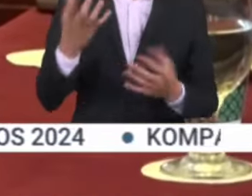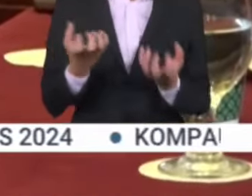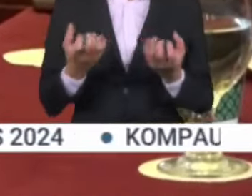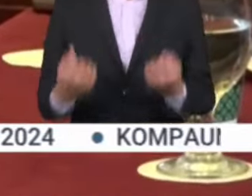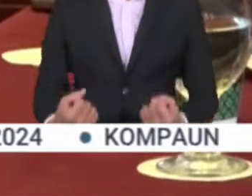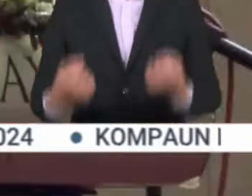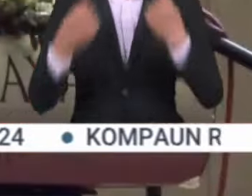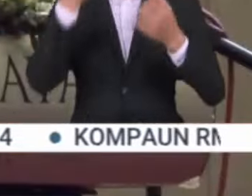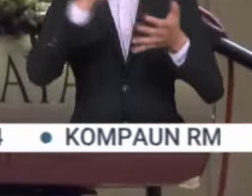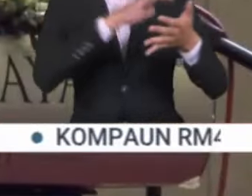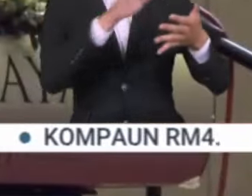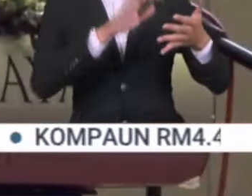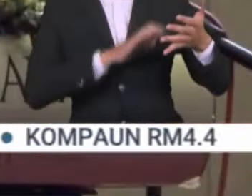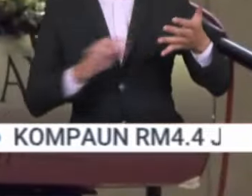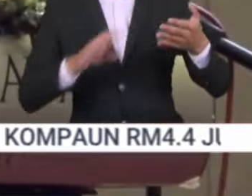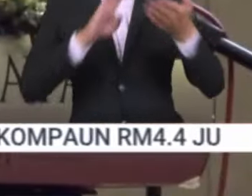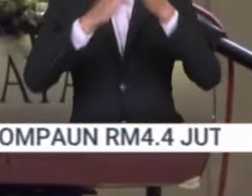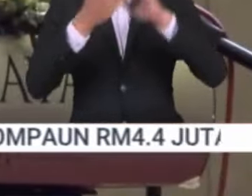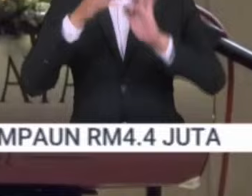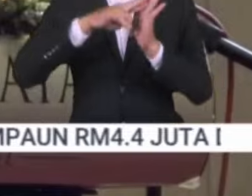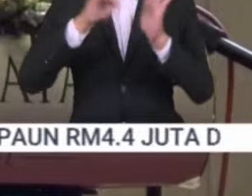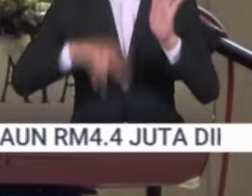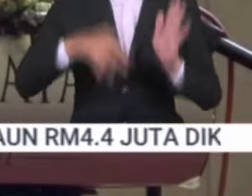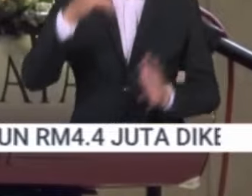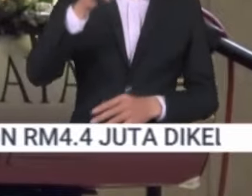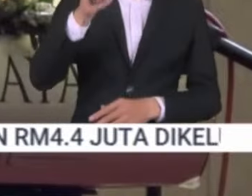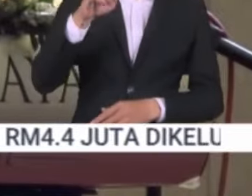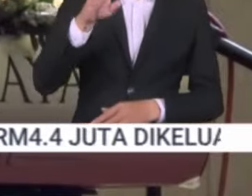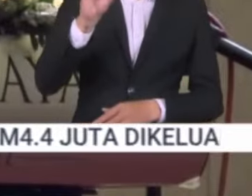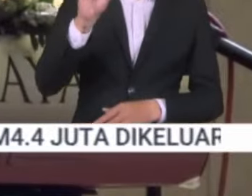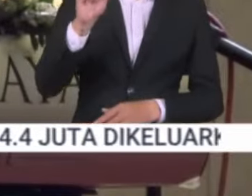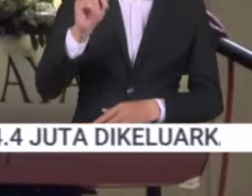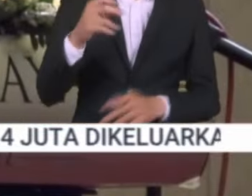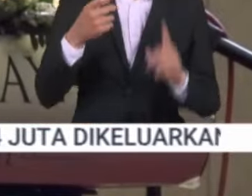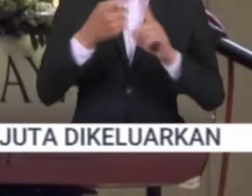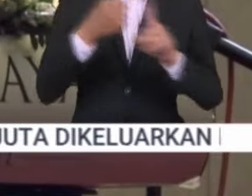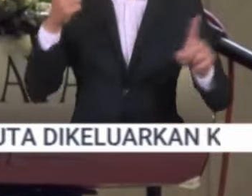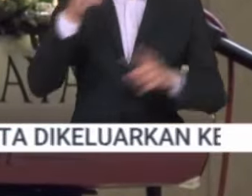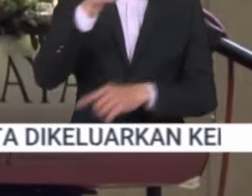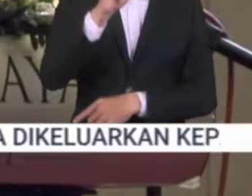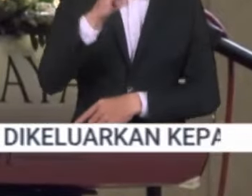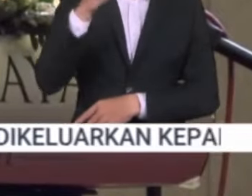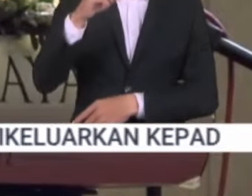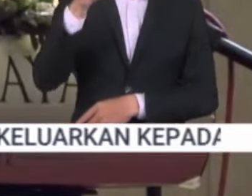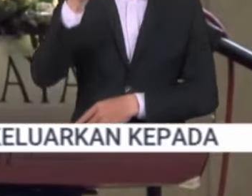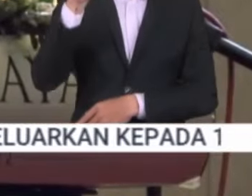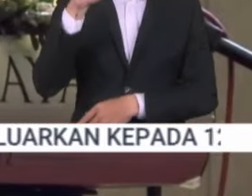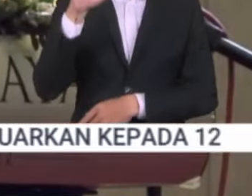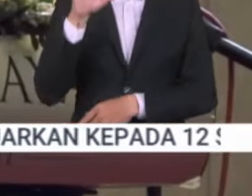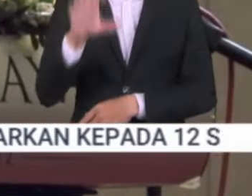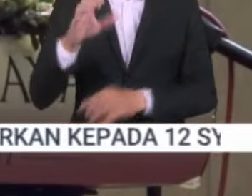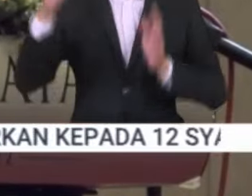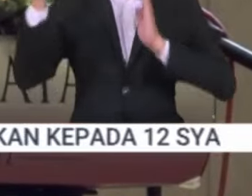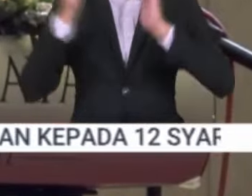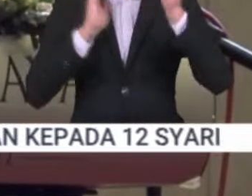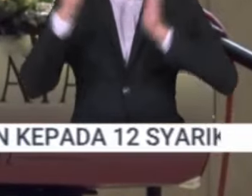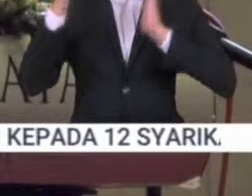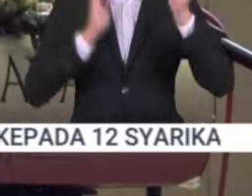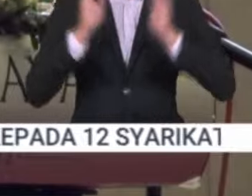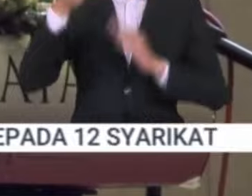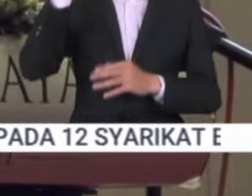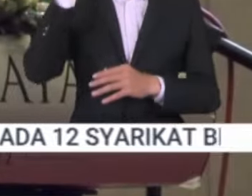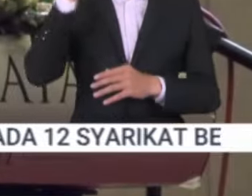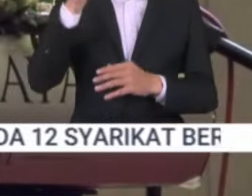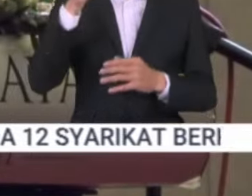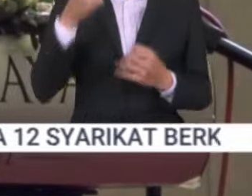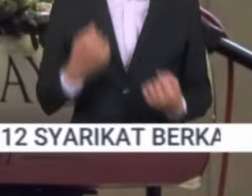turut memperkasa kerangka bandaraya rendah karbon yang dijalankan Perbadanan Teknologi Hijau dan Perubahan Iklim Malaysia